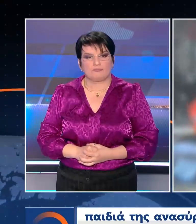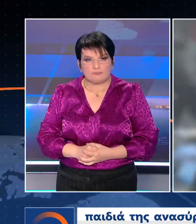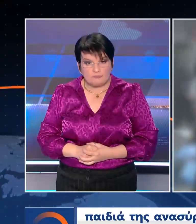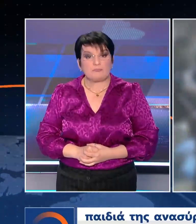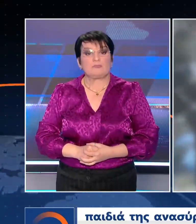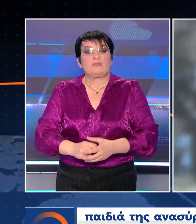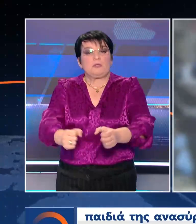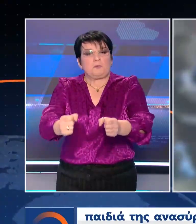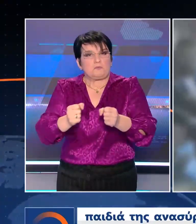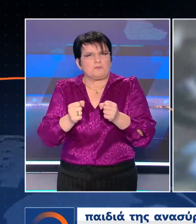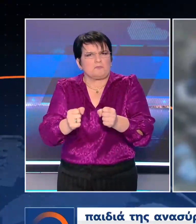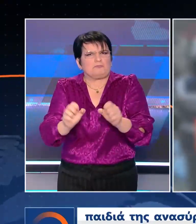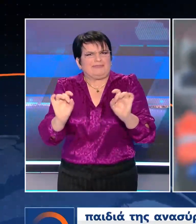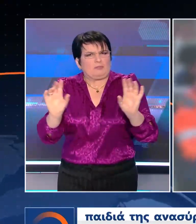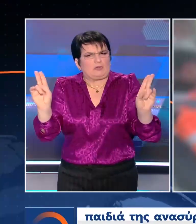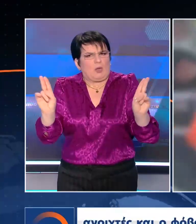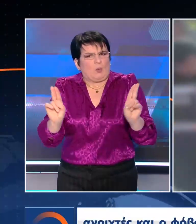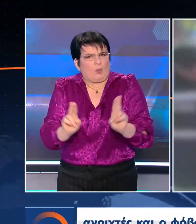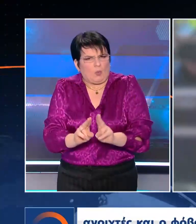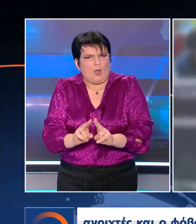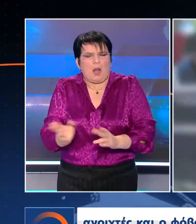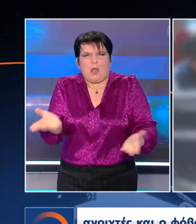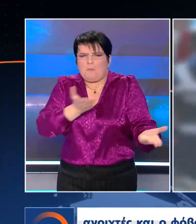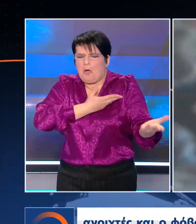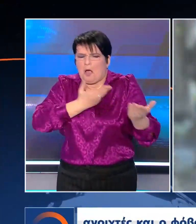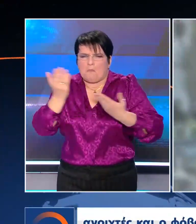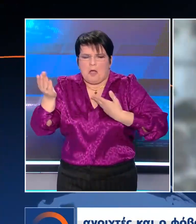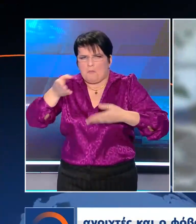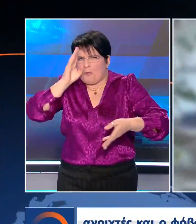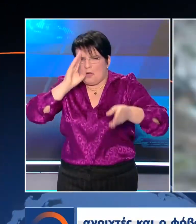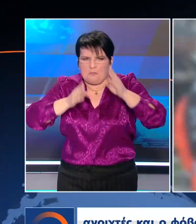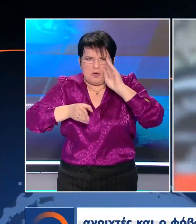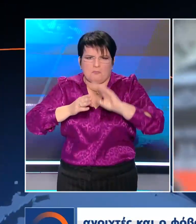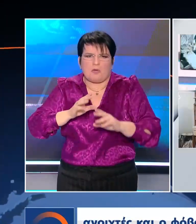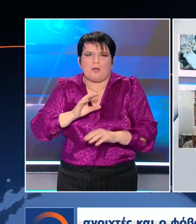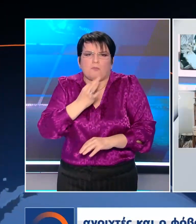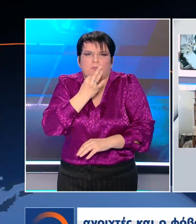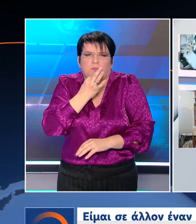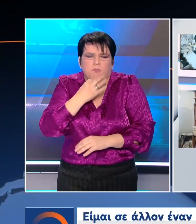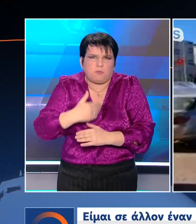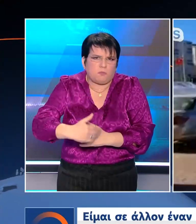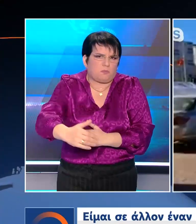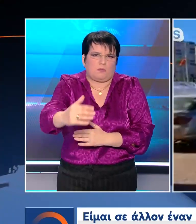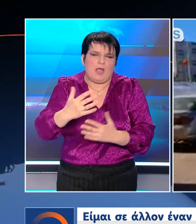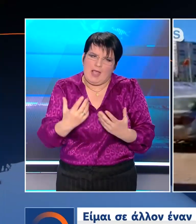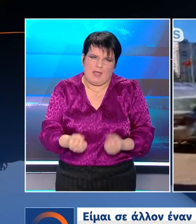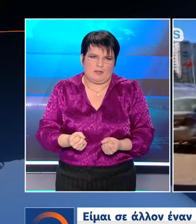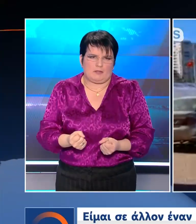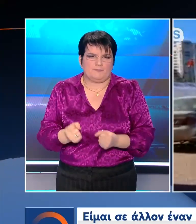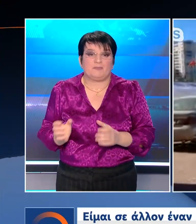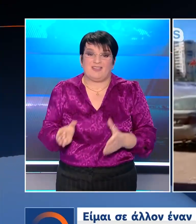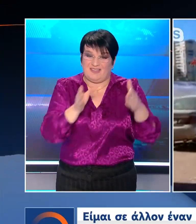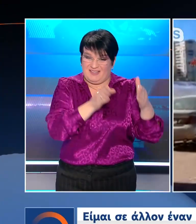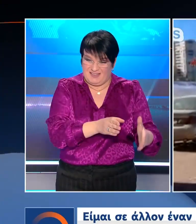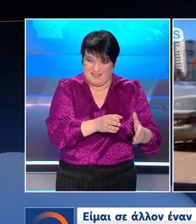Μπορεί η γη να μη σύεται πια. Οι πληγές όμως είναι ανοιχτές και ο φόβος για την επόμενη μέρα όλο και μεγαλώνει. Είμαι σε έναν άλλον έναν καταβλισμό που